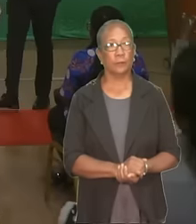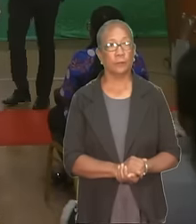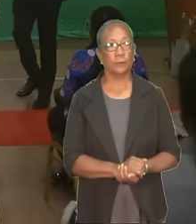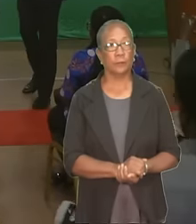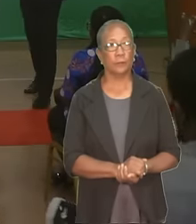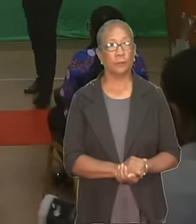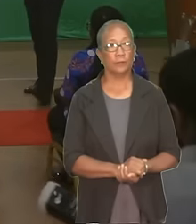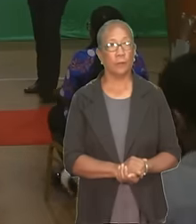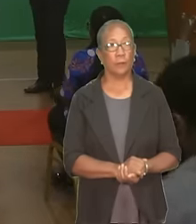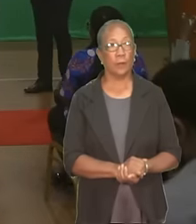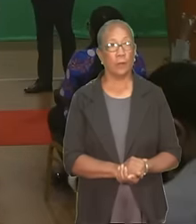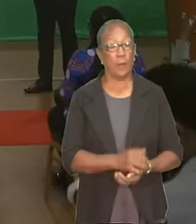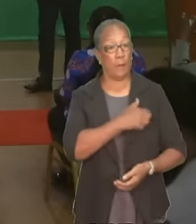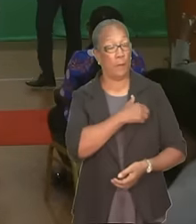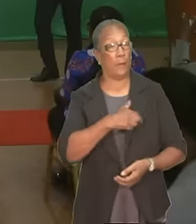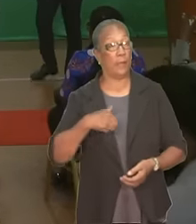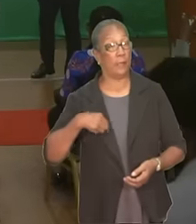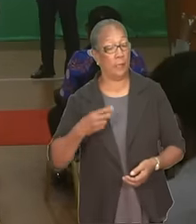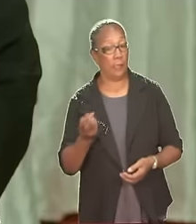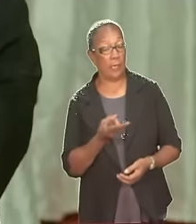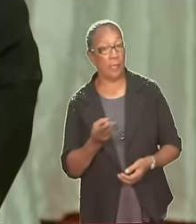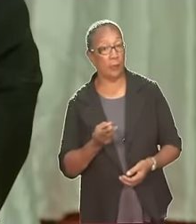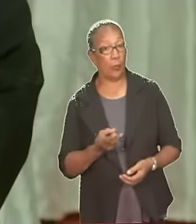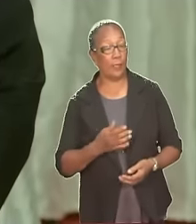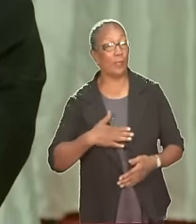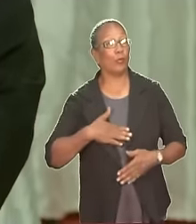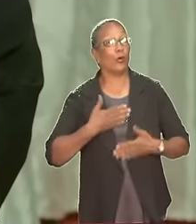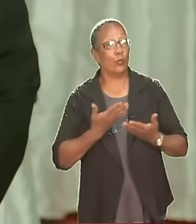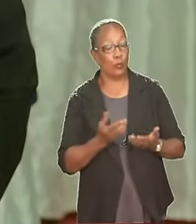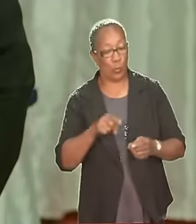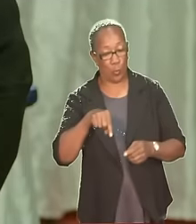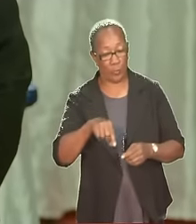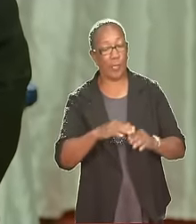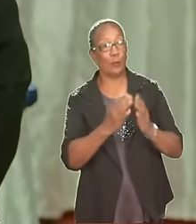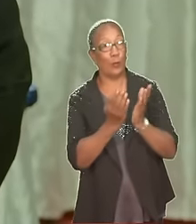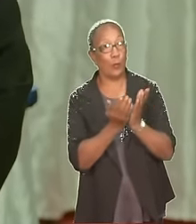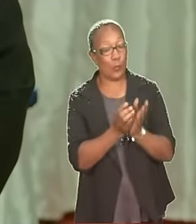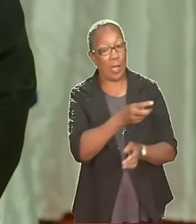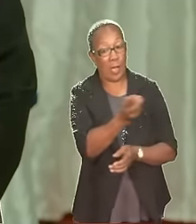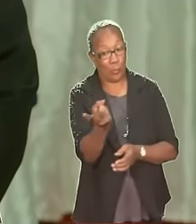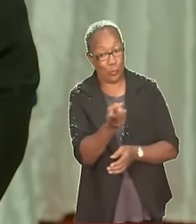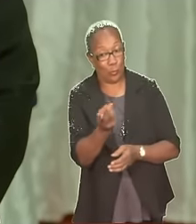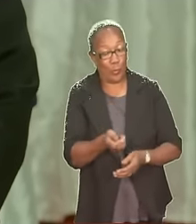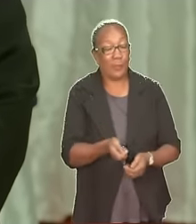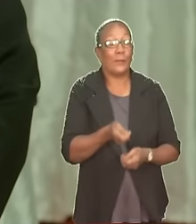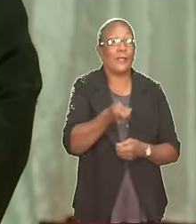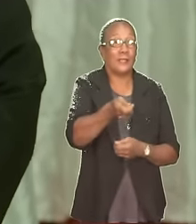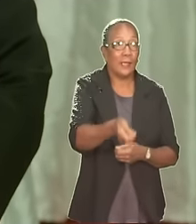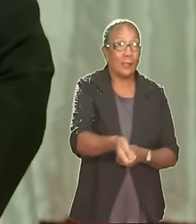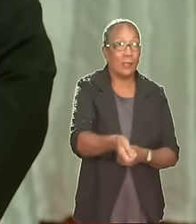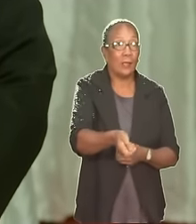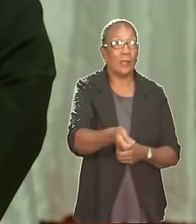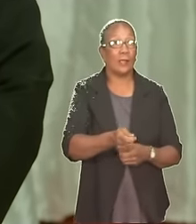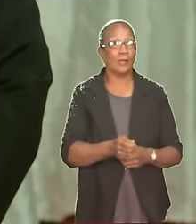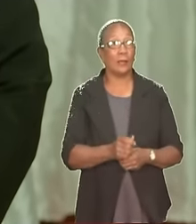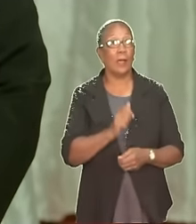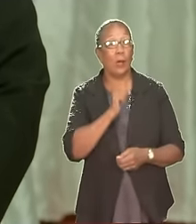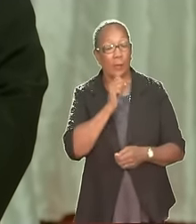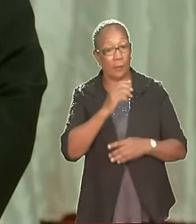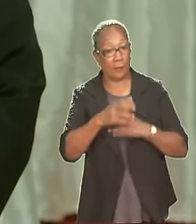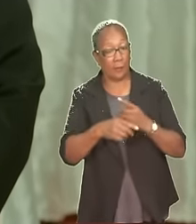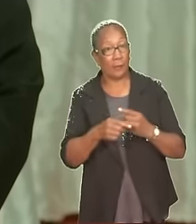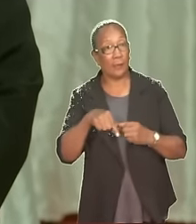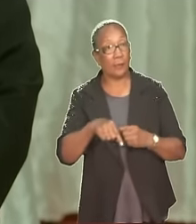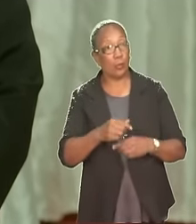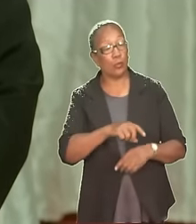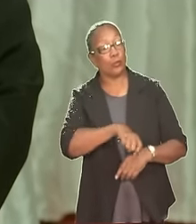Zijn excellenties, het is een genoegen om dit boekwerk aan u te presenteren. Ondanks het kort tijdsbestek is het ons